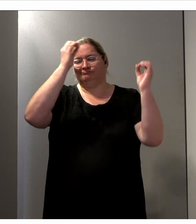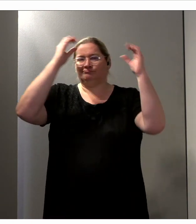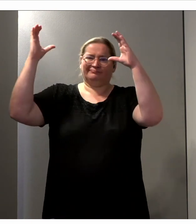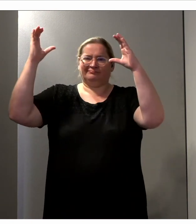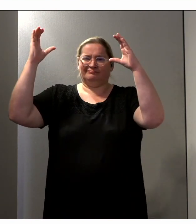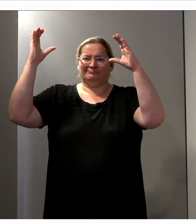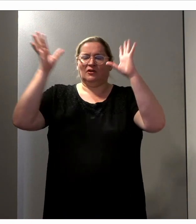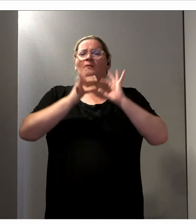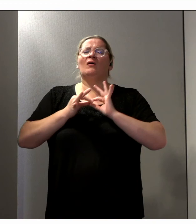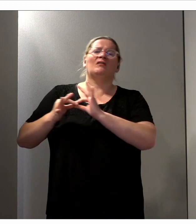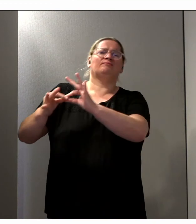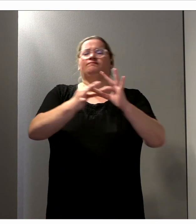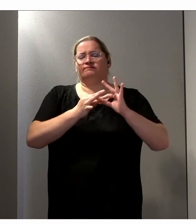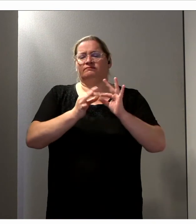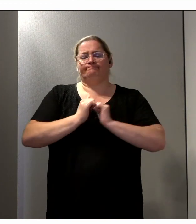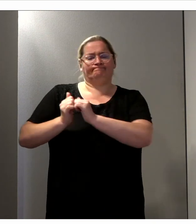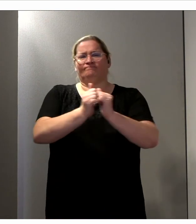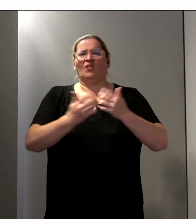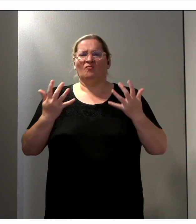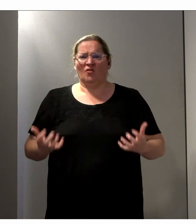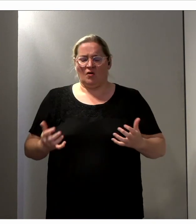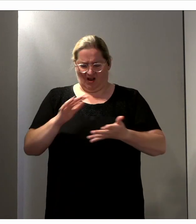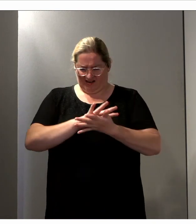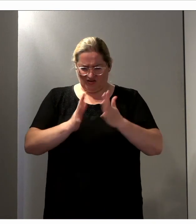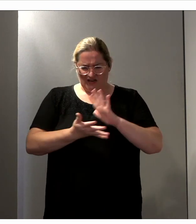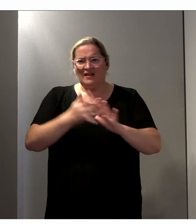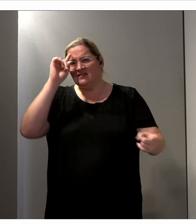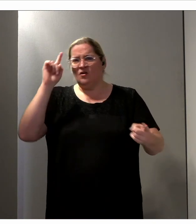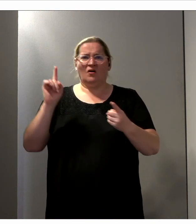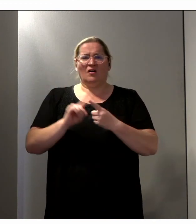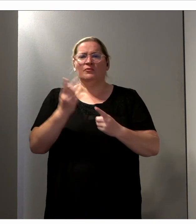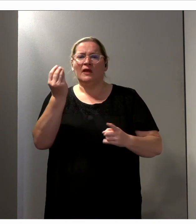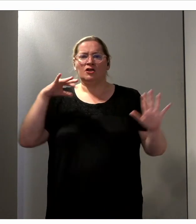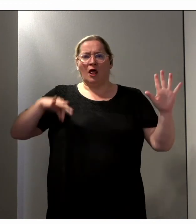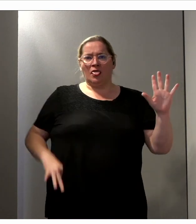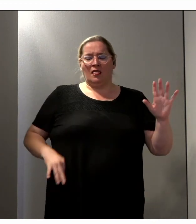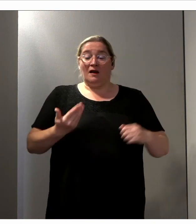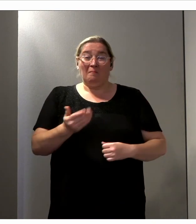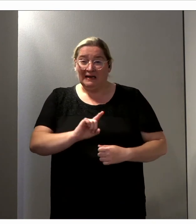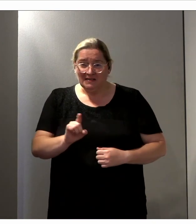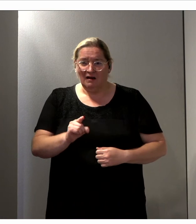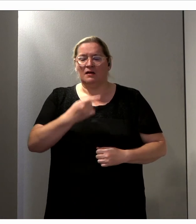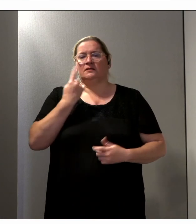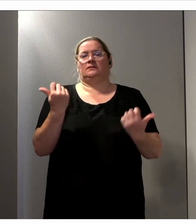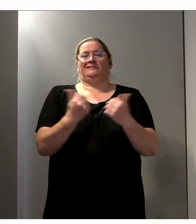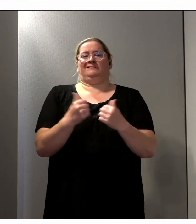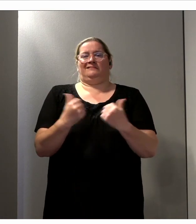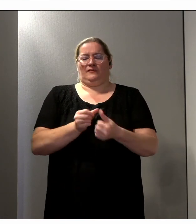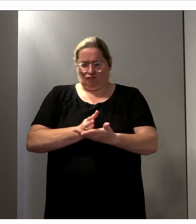comme c'est une association, on n'est pas là pour faire des sous, et donc on va aller dans le bon sens, on va se